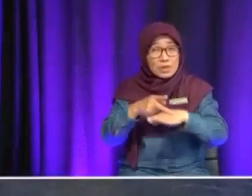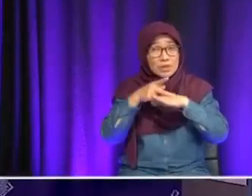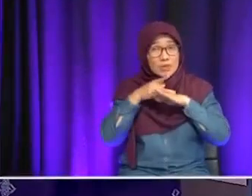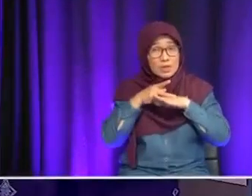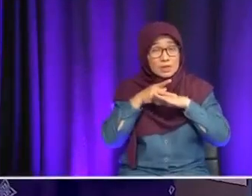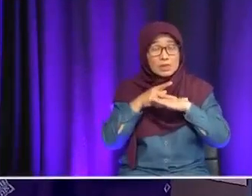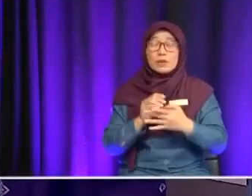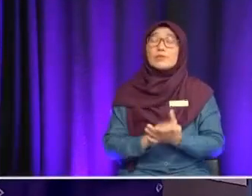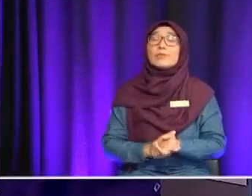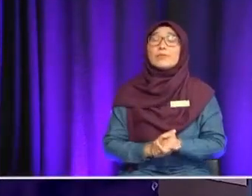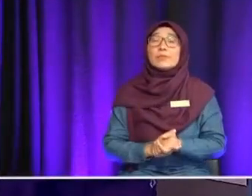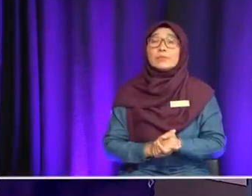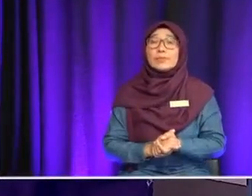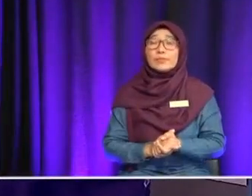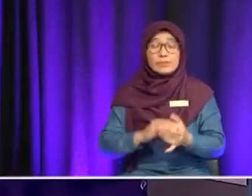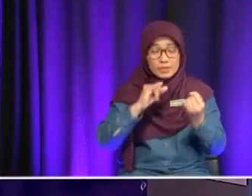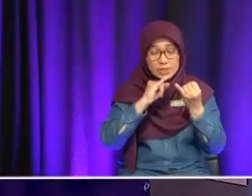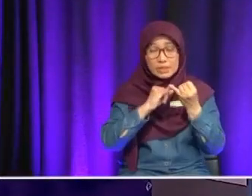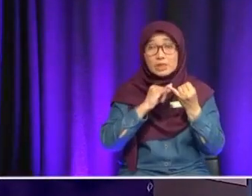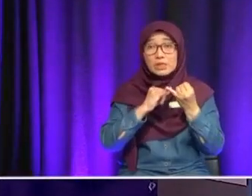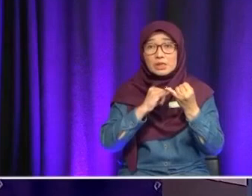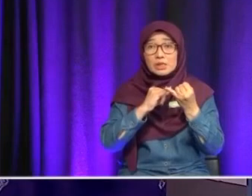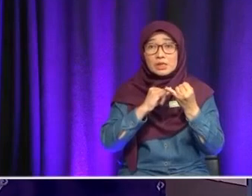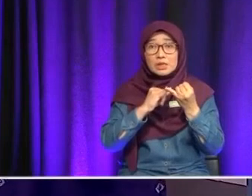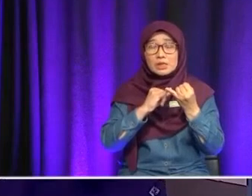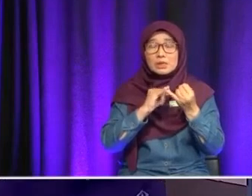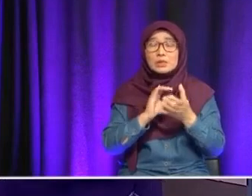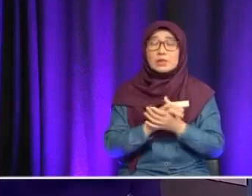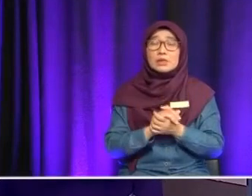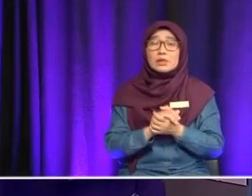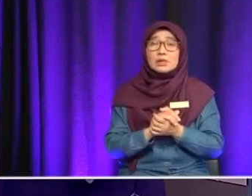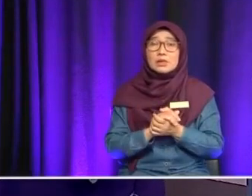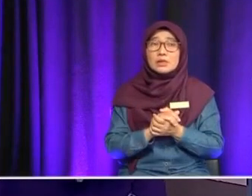terakhir dalam jenis akad kebajikan ini adalah